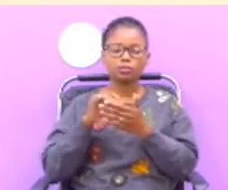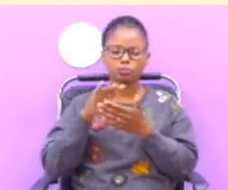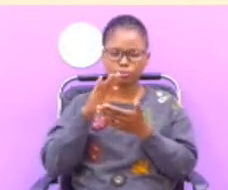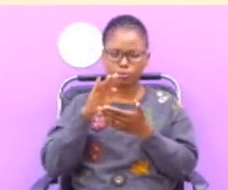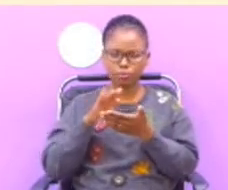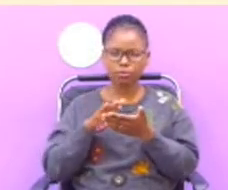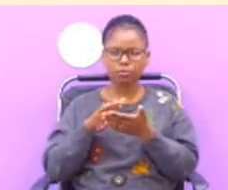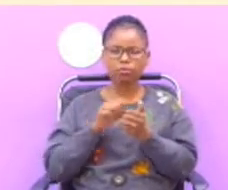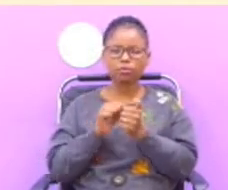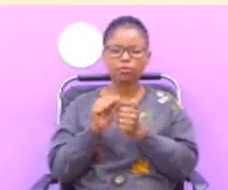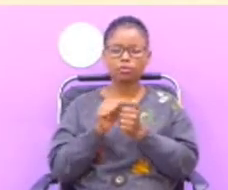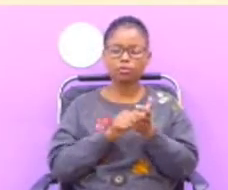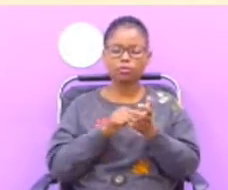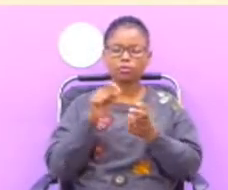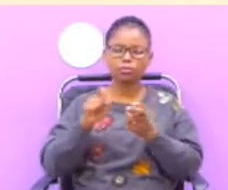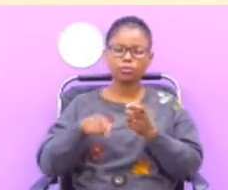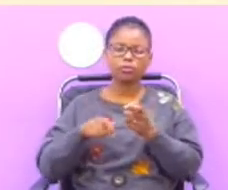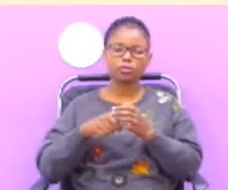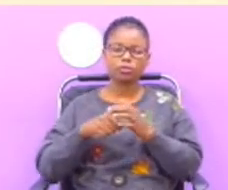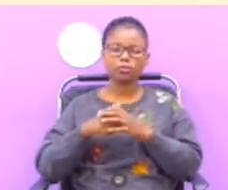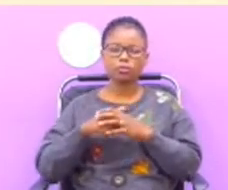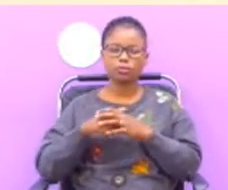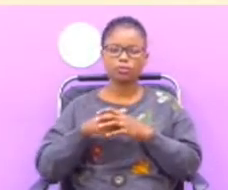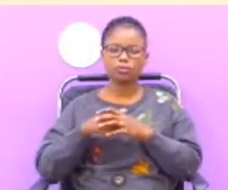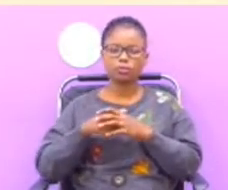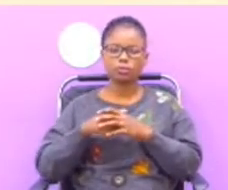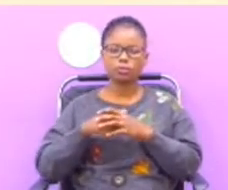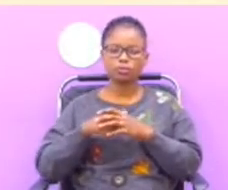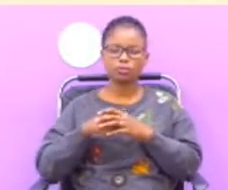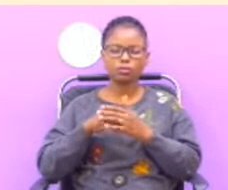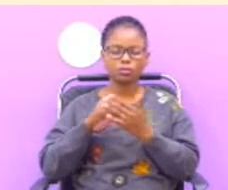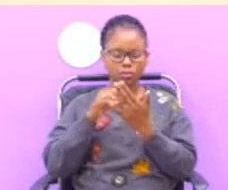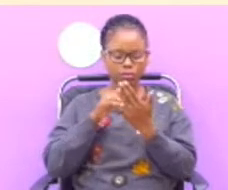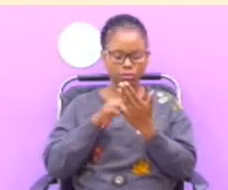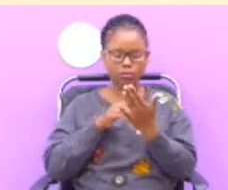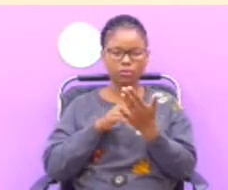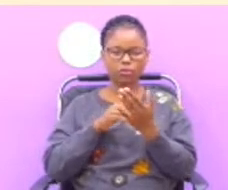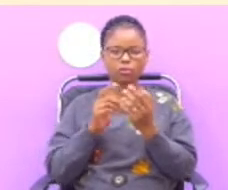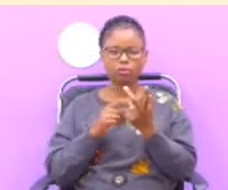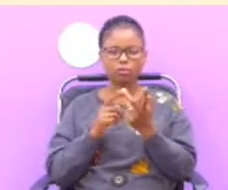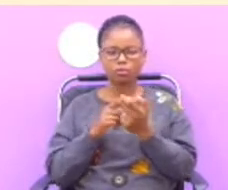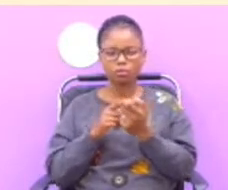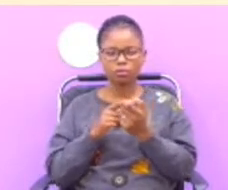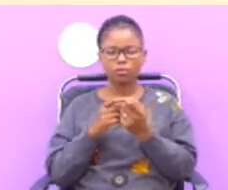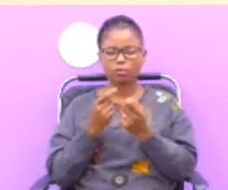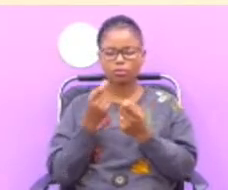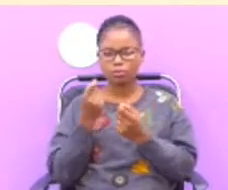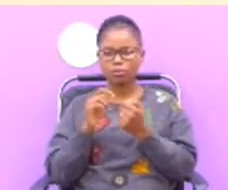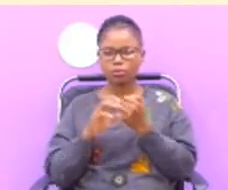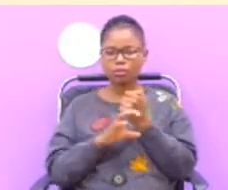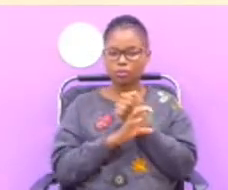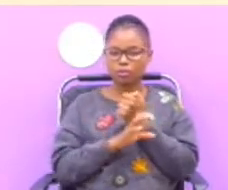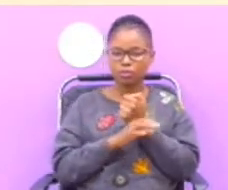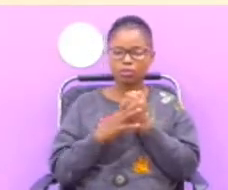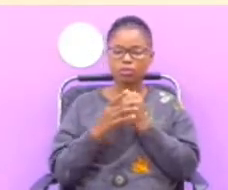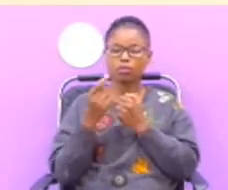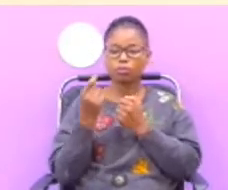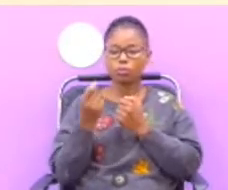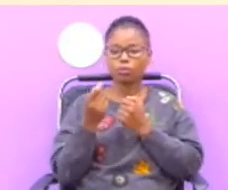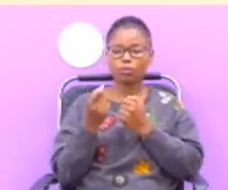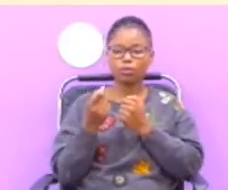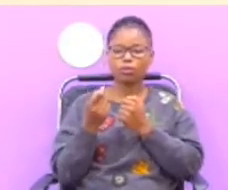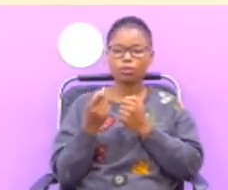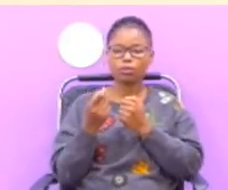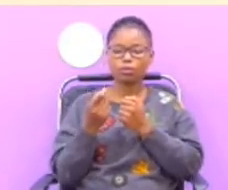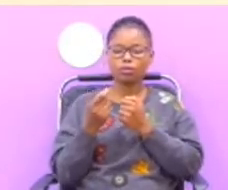Liu haho dhamaki, wataruo ginya wa mafururi maria manene, na to mafururi tole ato nini.